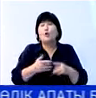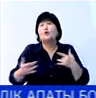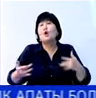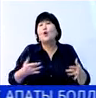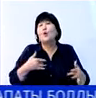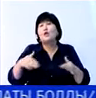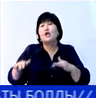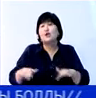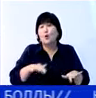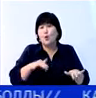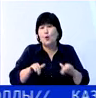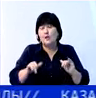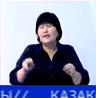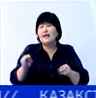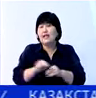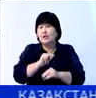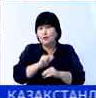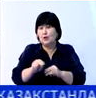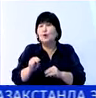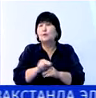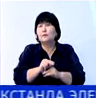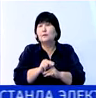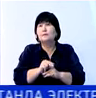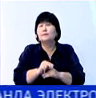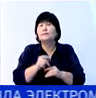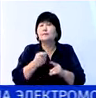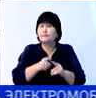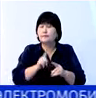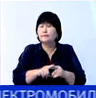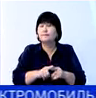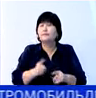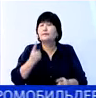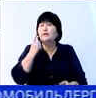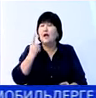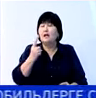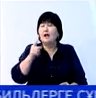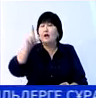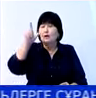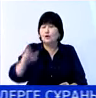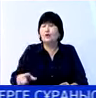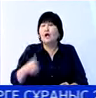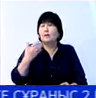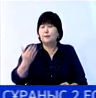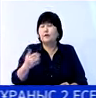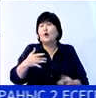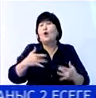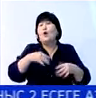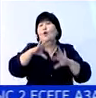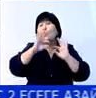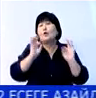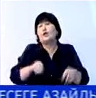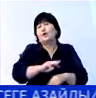жолына тәрбиелеу, осы дара тұлға Сәбира апамыздың өнерін